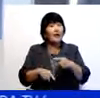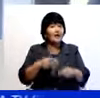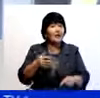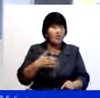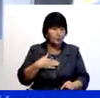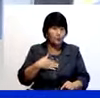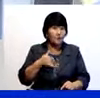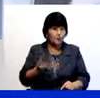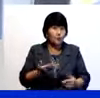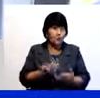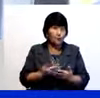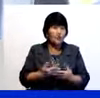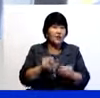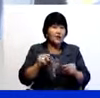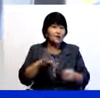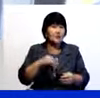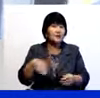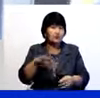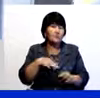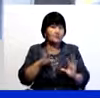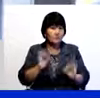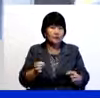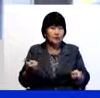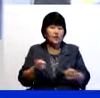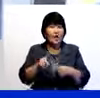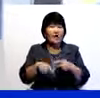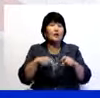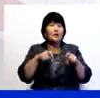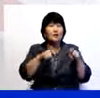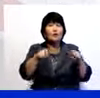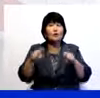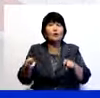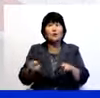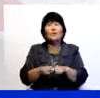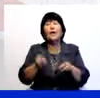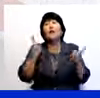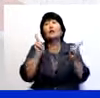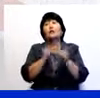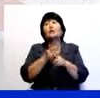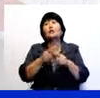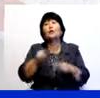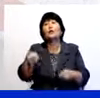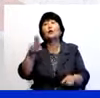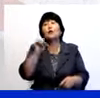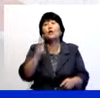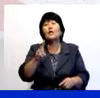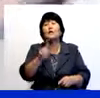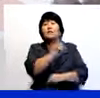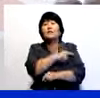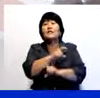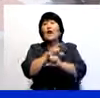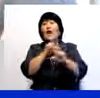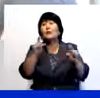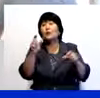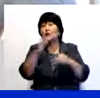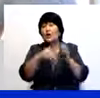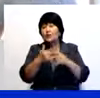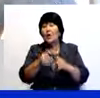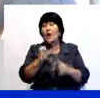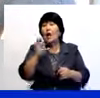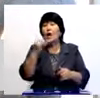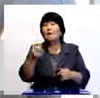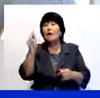бізден шын мәнісінде бізге де байланысты. Әрі қарай жүгіріп кездесуде мұнан бөлек Досан ауылына медициналық амбулатория салу,